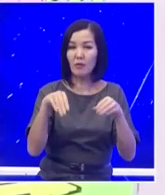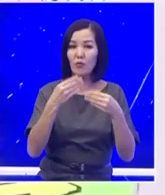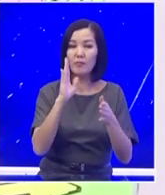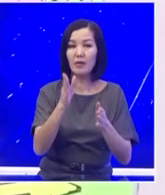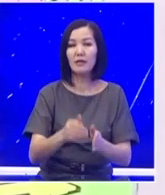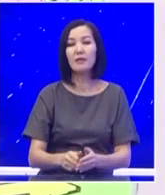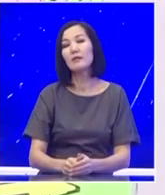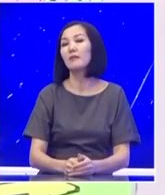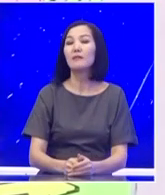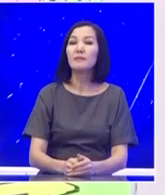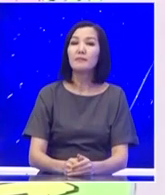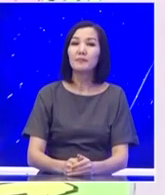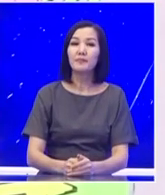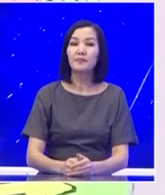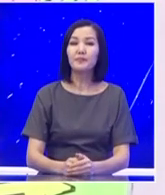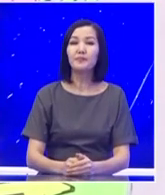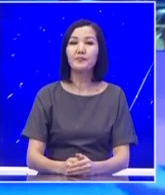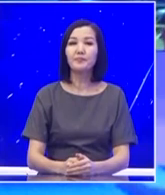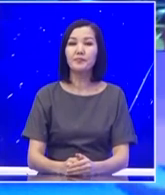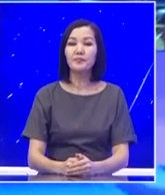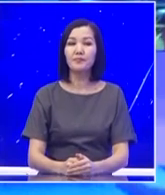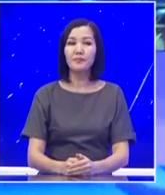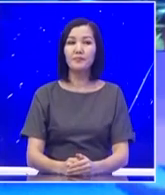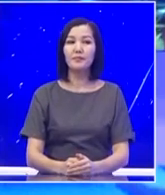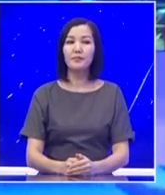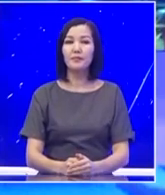Қыдырбайқызы, Абылай Құттықбай, Жетісу телеарнасы.